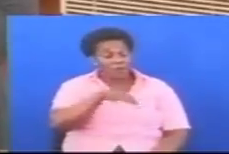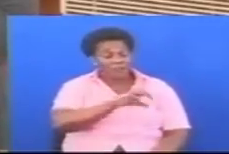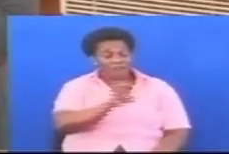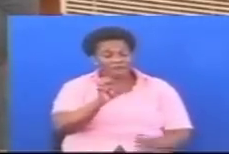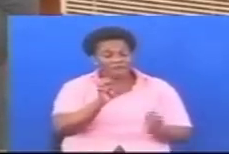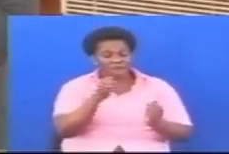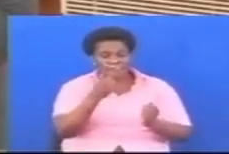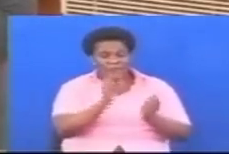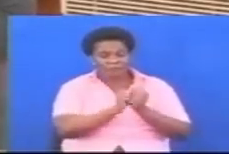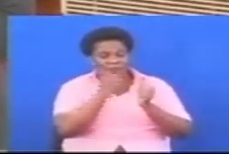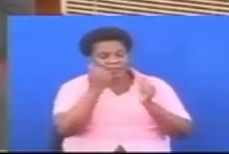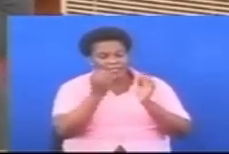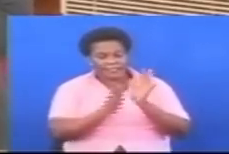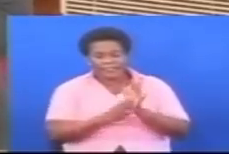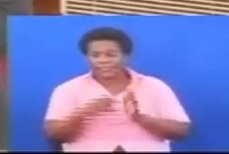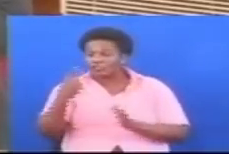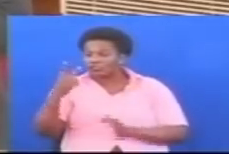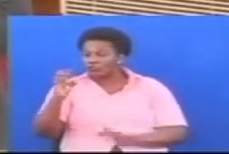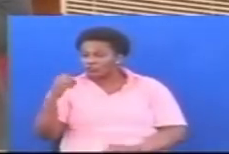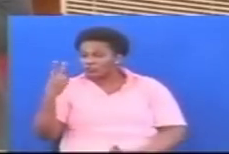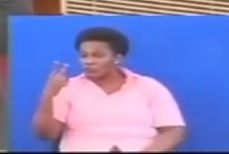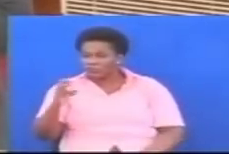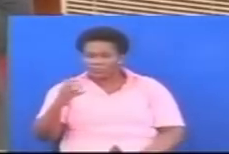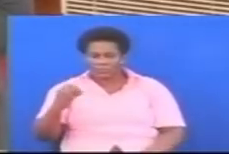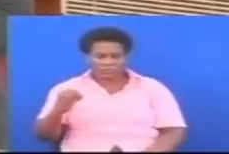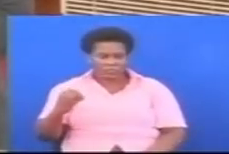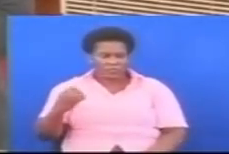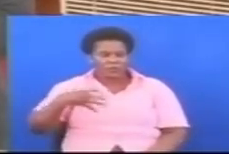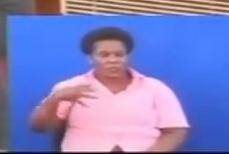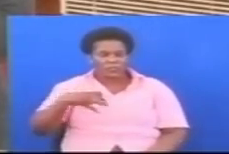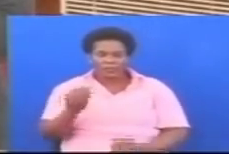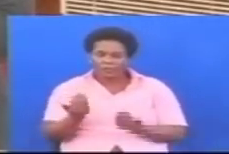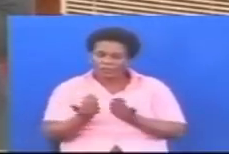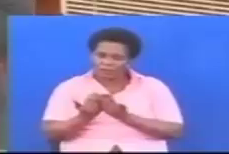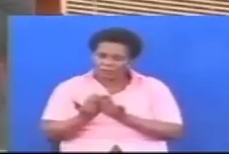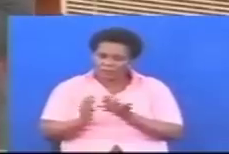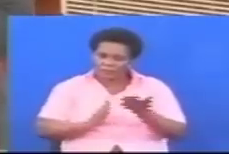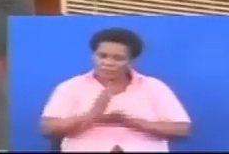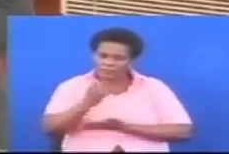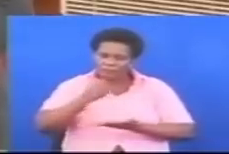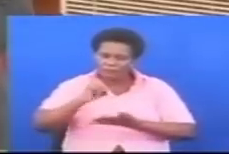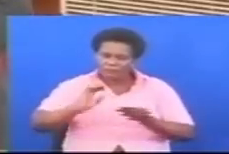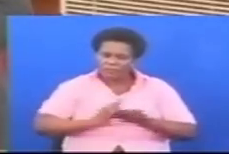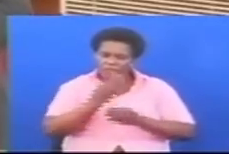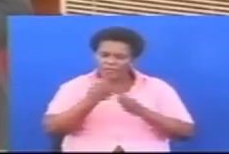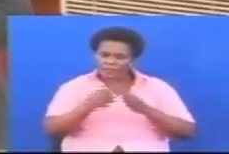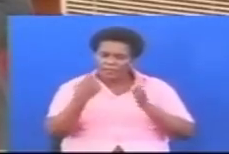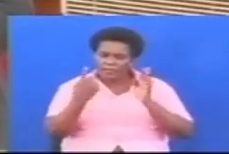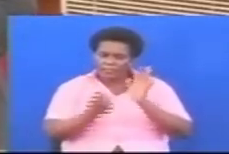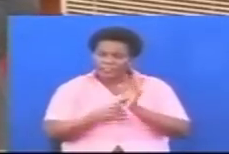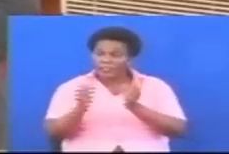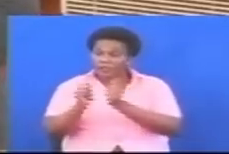2019-2020 Wizara inaomba fedha za maendeleo jumla ya shilingi bilioni 610.5